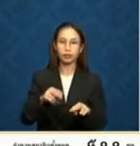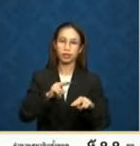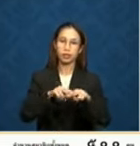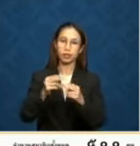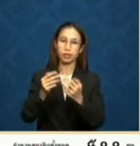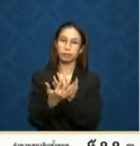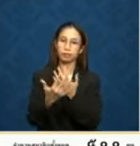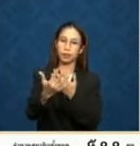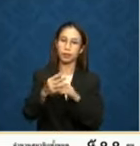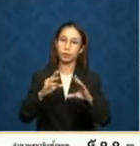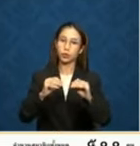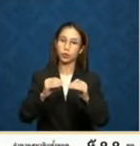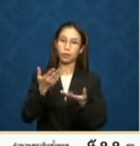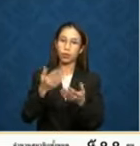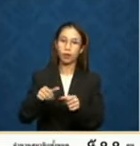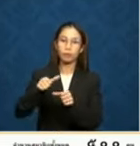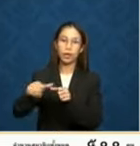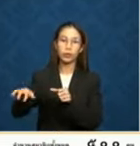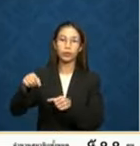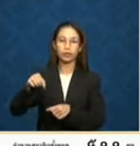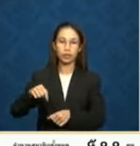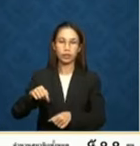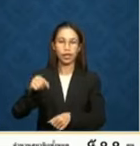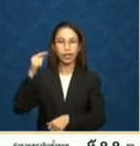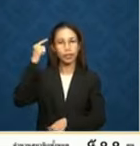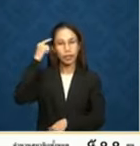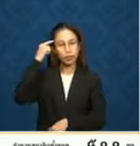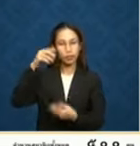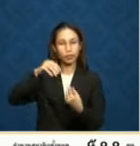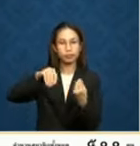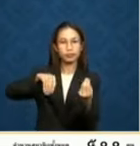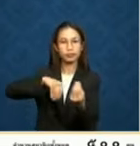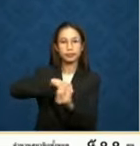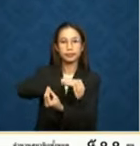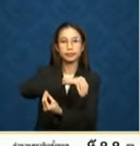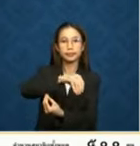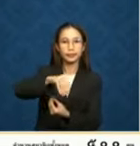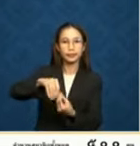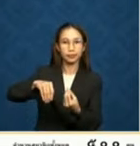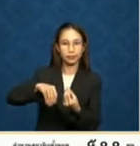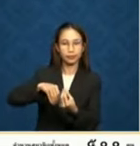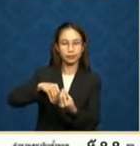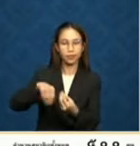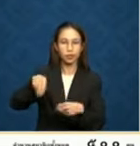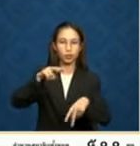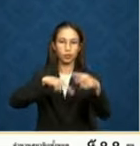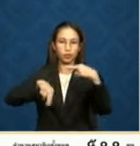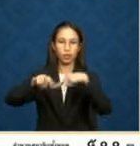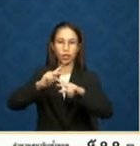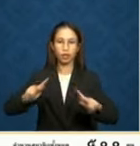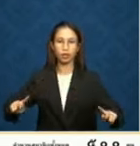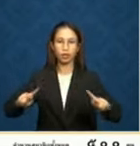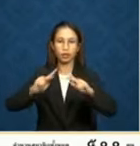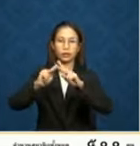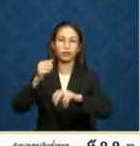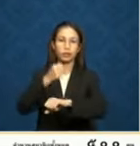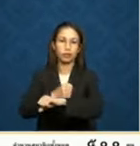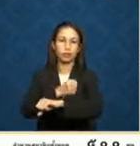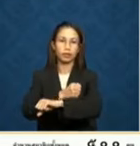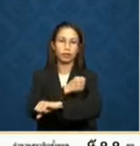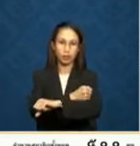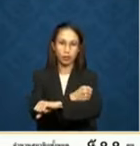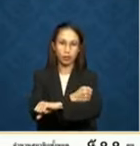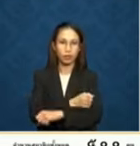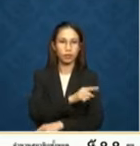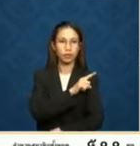ู่ในที่นี้ หรือไม่ได้อยู่ในที่นี้ก็อาจจะตองหมุนเวียนกันเข้ามาดูแลกระส่วงและงานซึ่เป็